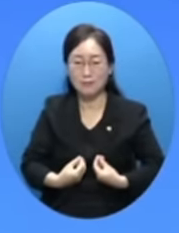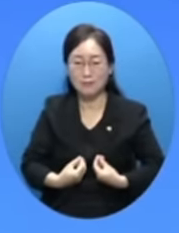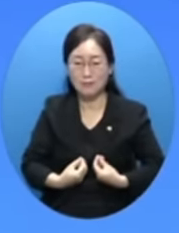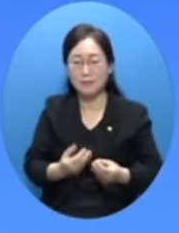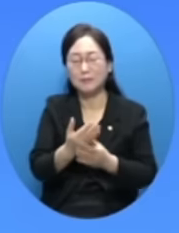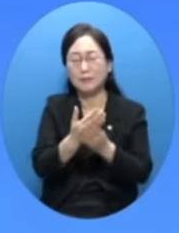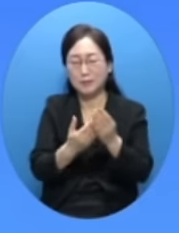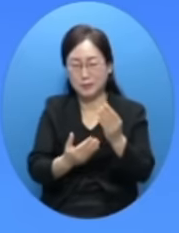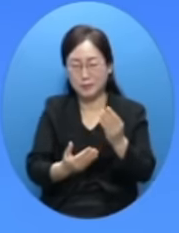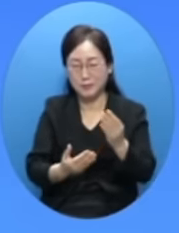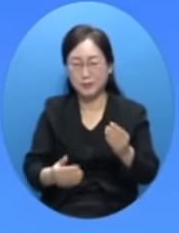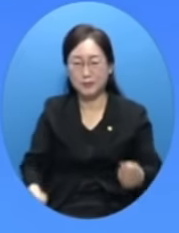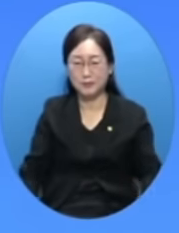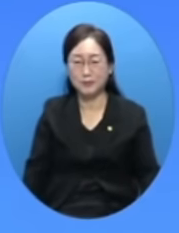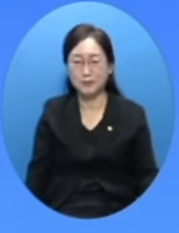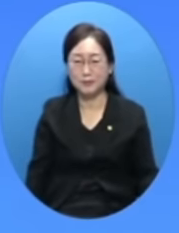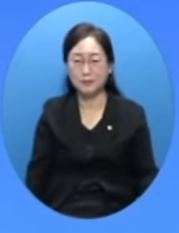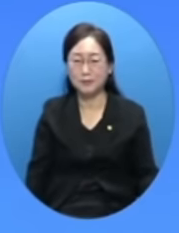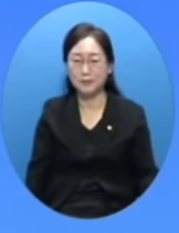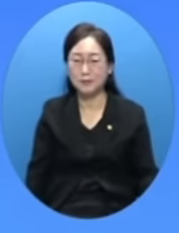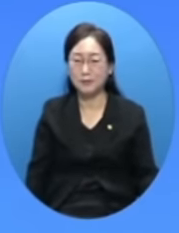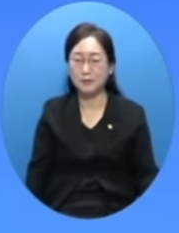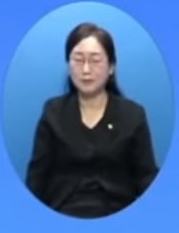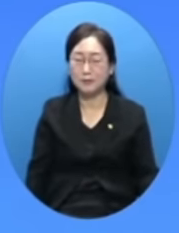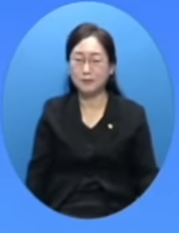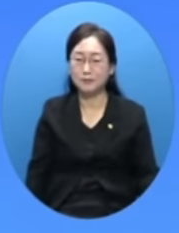좌절하게 만듭니다.